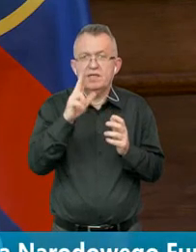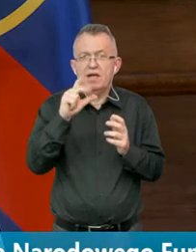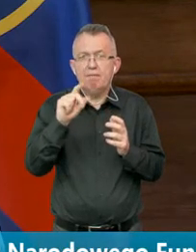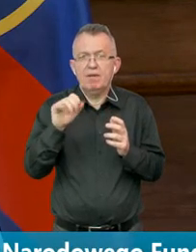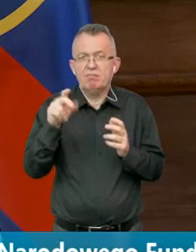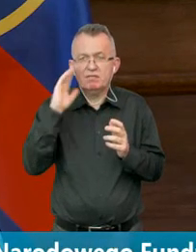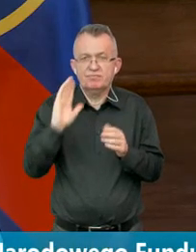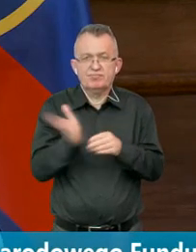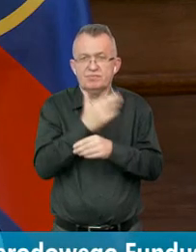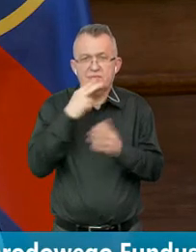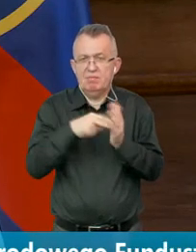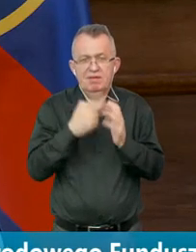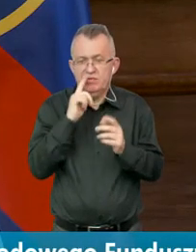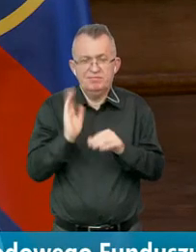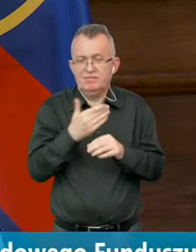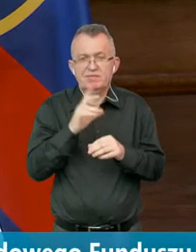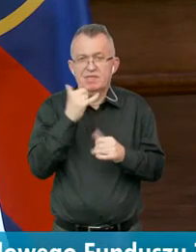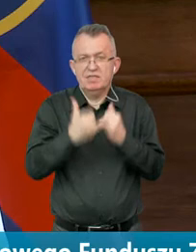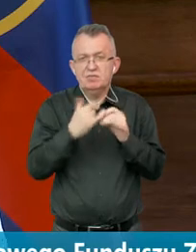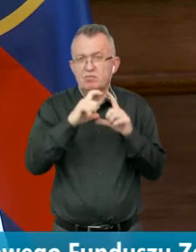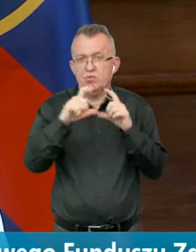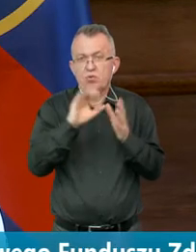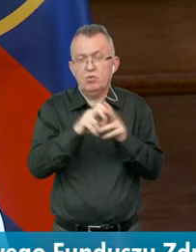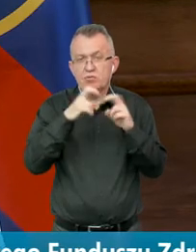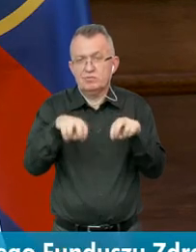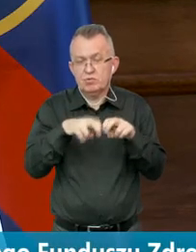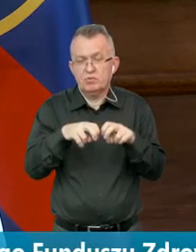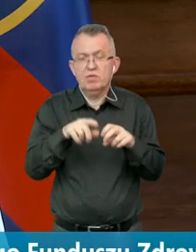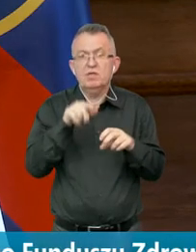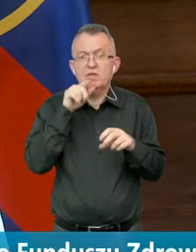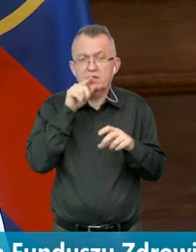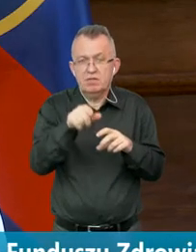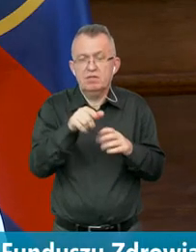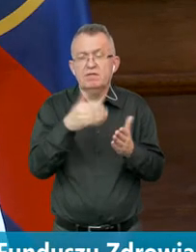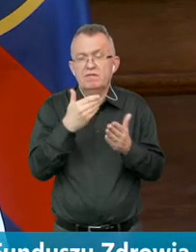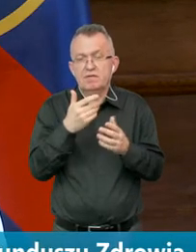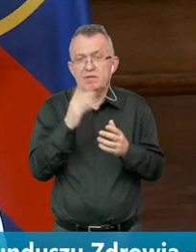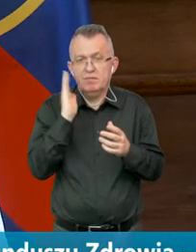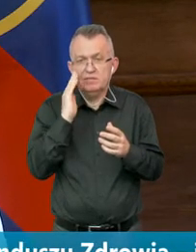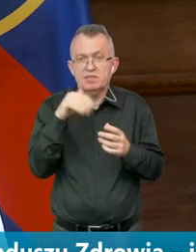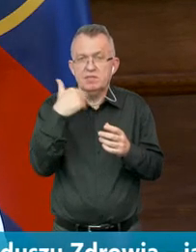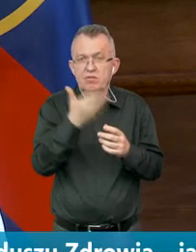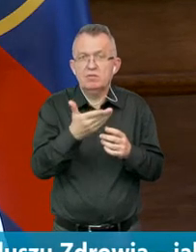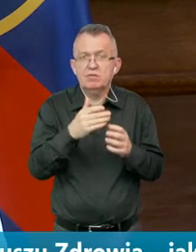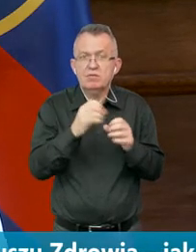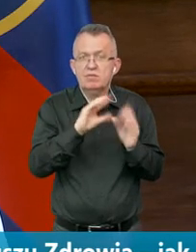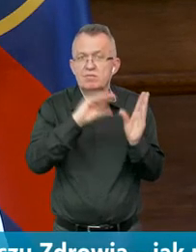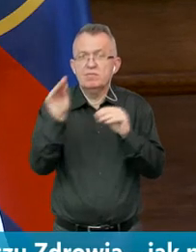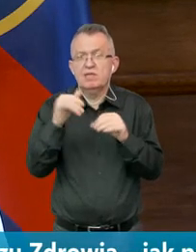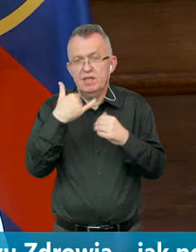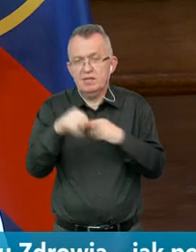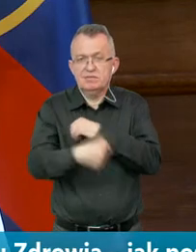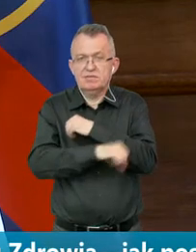Parnickiej. Jeżeli jakieś budynki są przeznaczone do rozbiórki, to tylko wtedy mieszkańcy są wysiedlani, są im proponowane